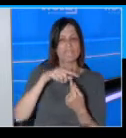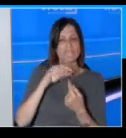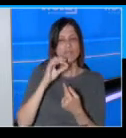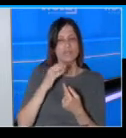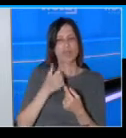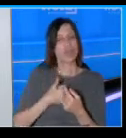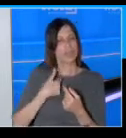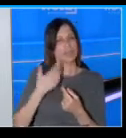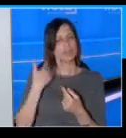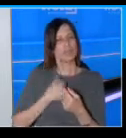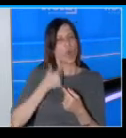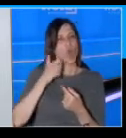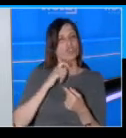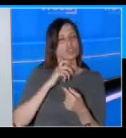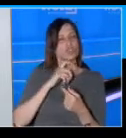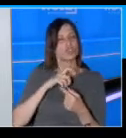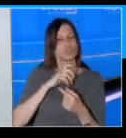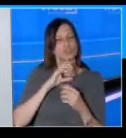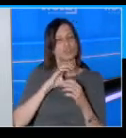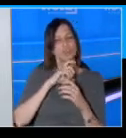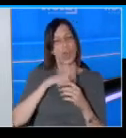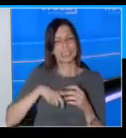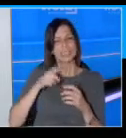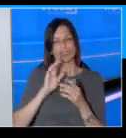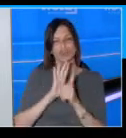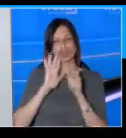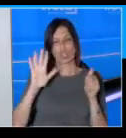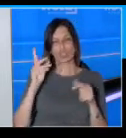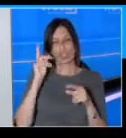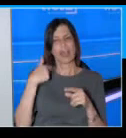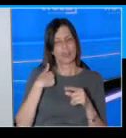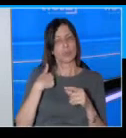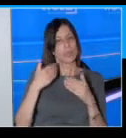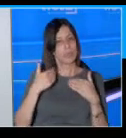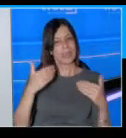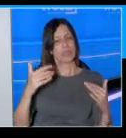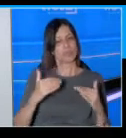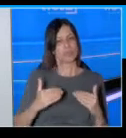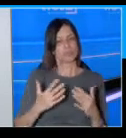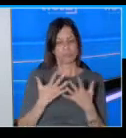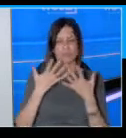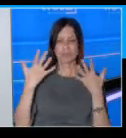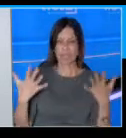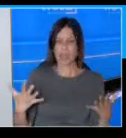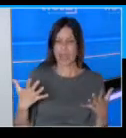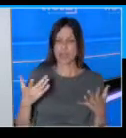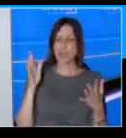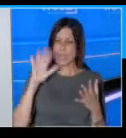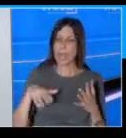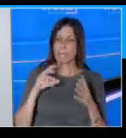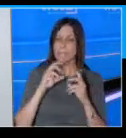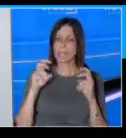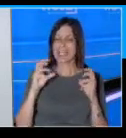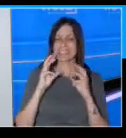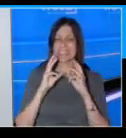מועצה 16 שנים כאן. ובזמן הזה, אגב, התפתחנו וגדלנו וצמחנו, גם בעיר סדרות